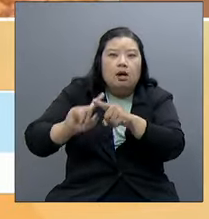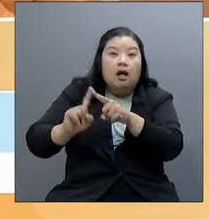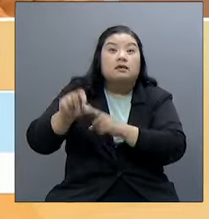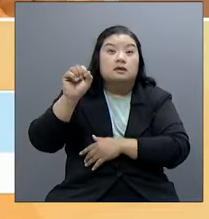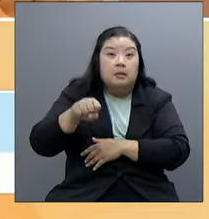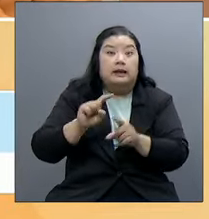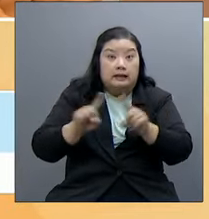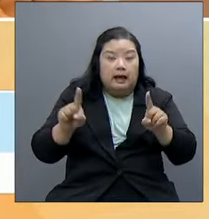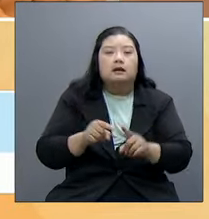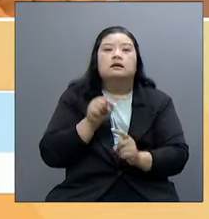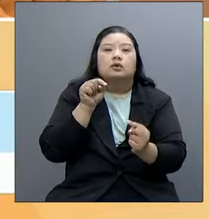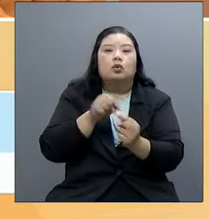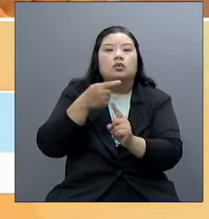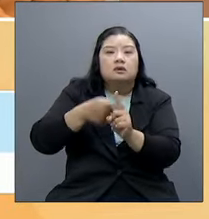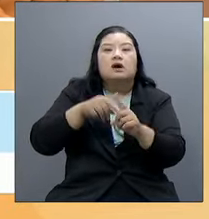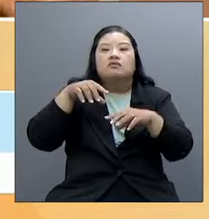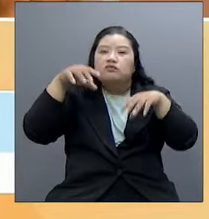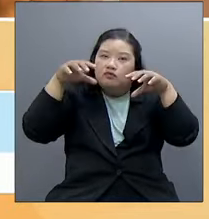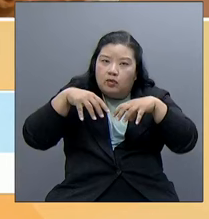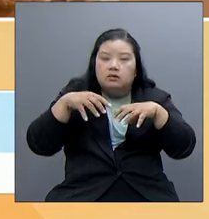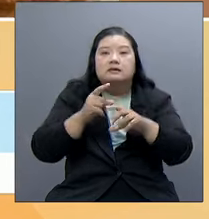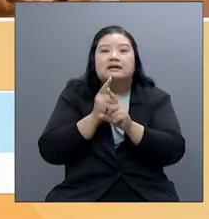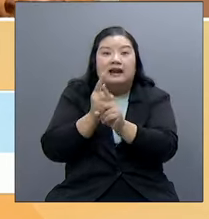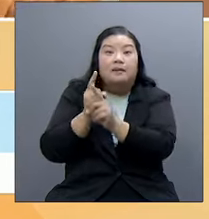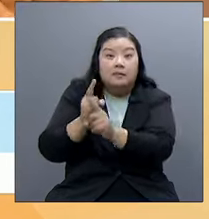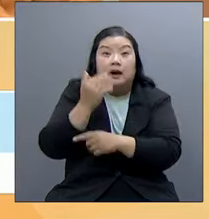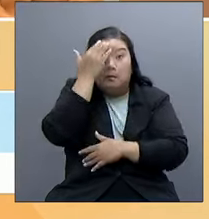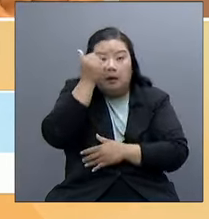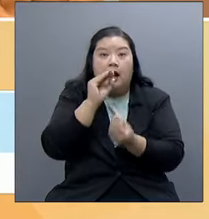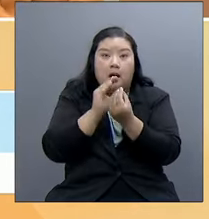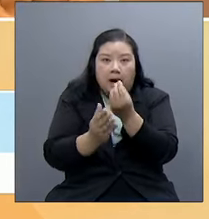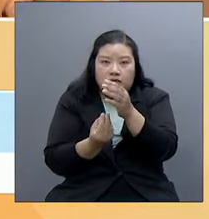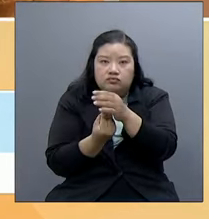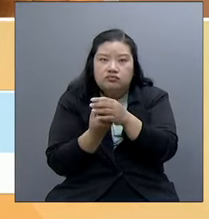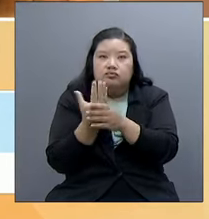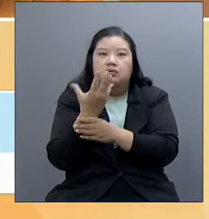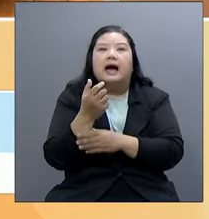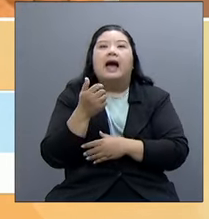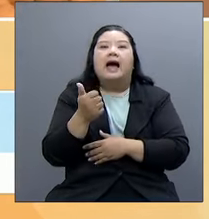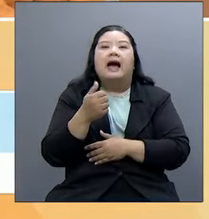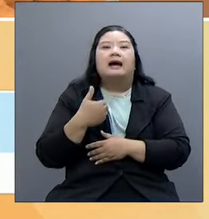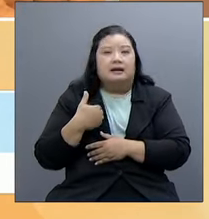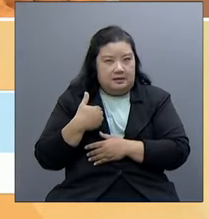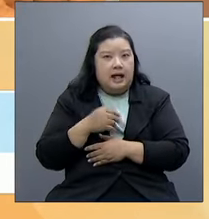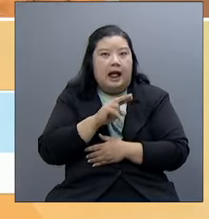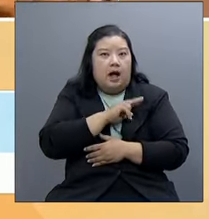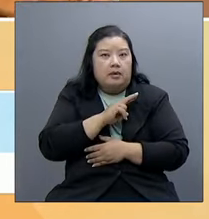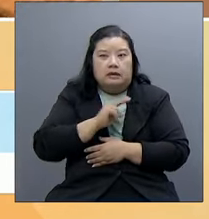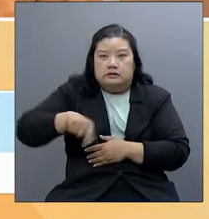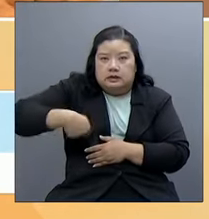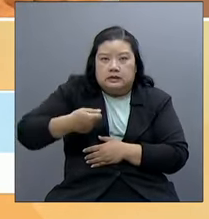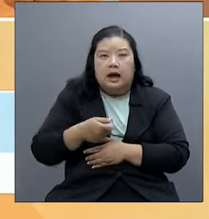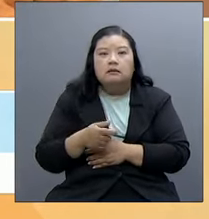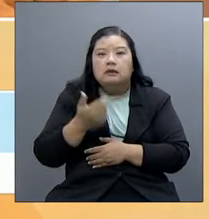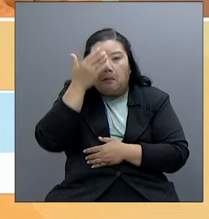าอากาศภาพดินแลวก็ดดูการก็ทำให้ผลัก บรอดภัยมากกิ่งข้นและกระเศษตกรณไมตลำบากทำอะไรมาก ราย